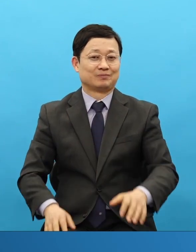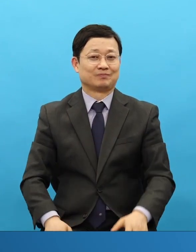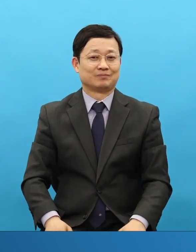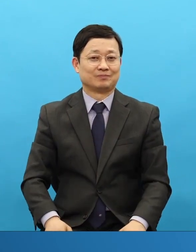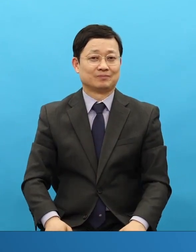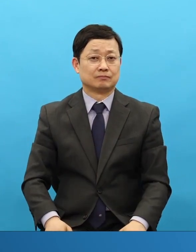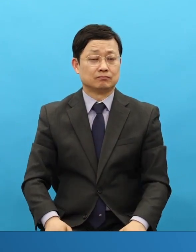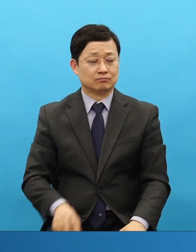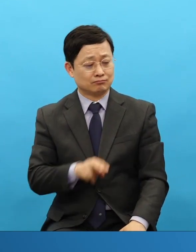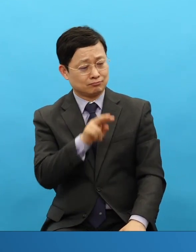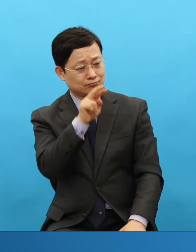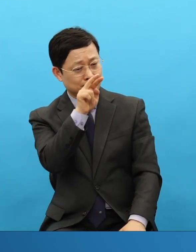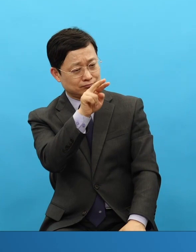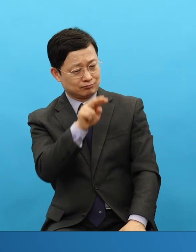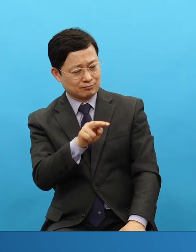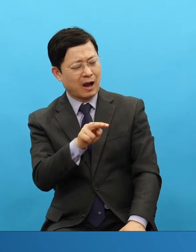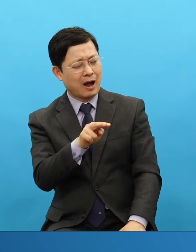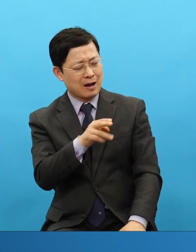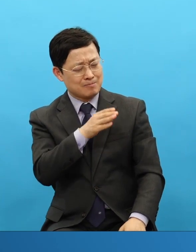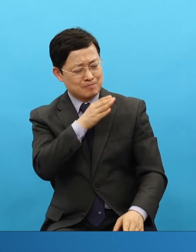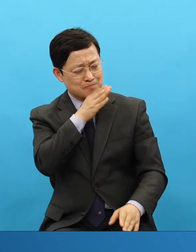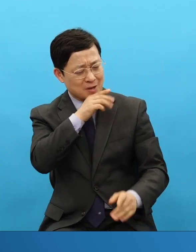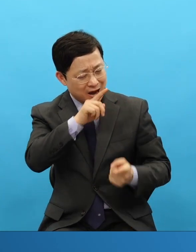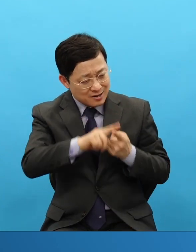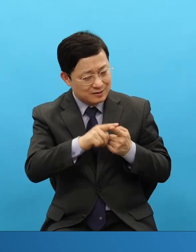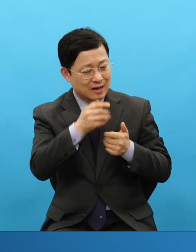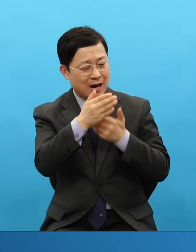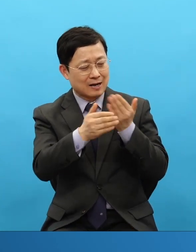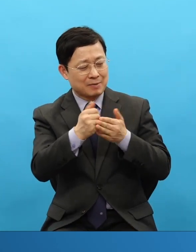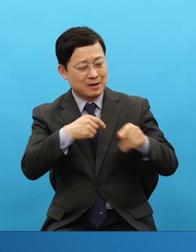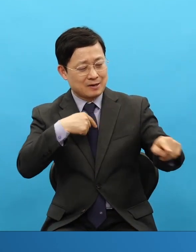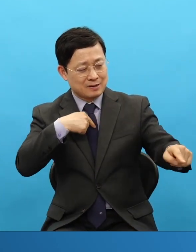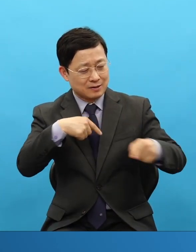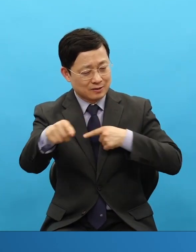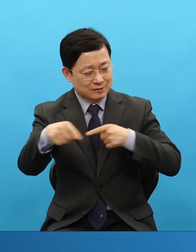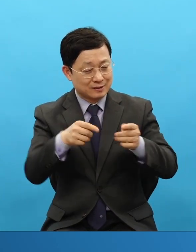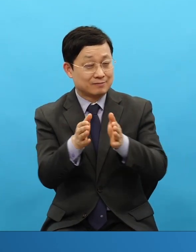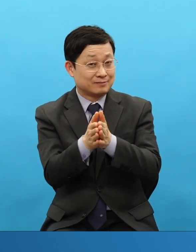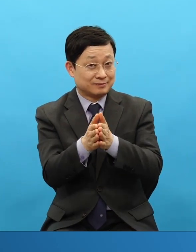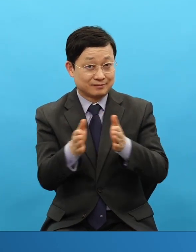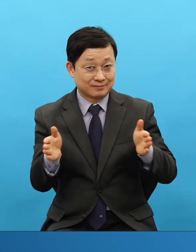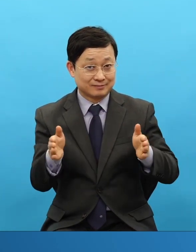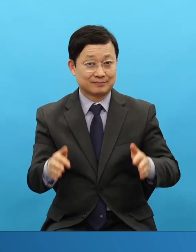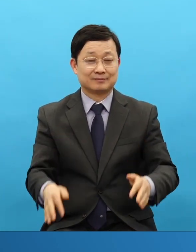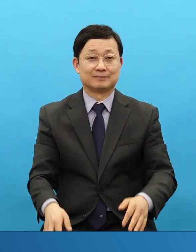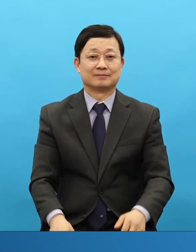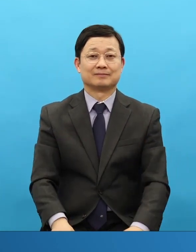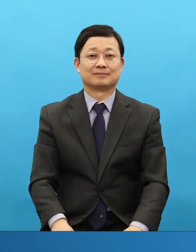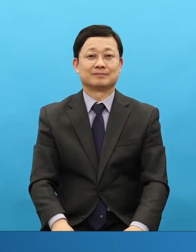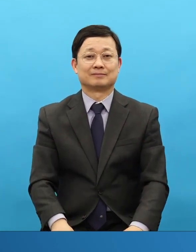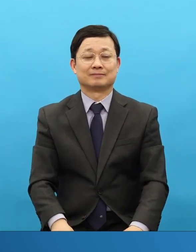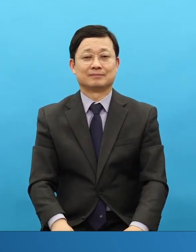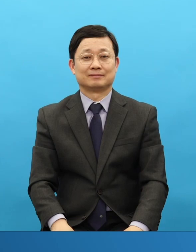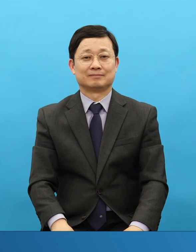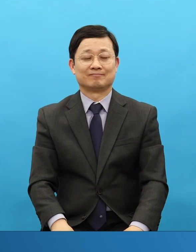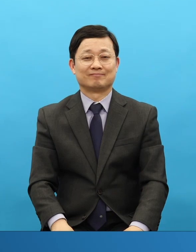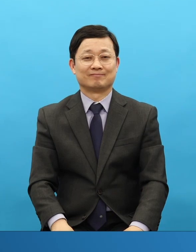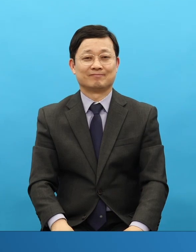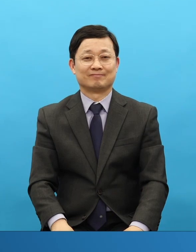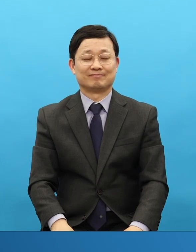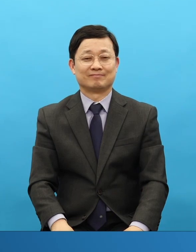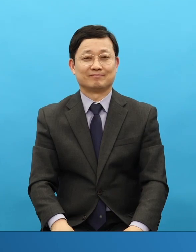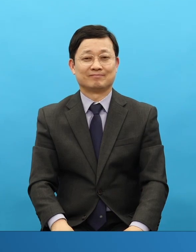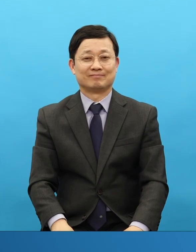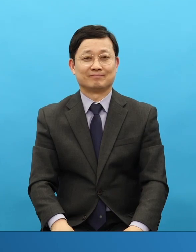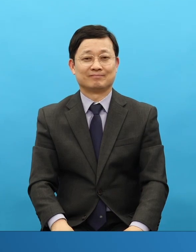역사 일어날 수밖에 없어요. The works are bound to arise. 예. 뭐 저는 우리 비서들은 잘 압니다만은